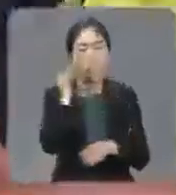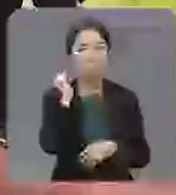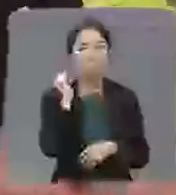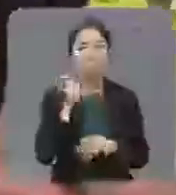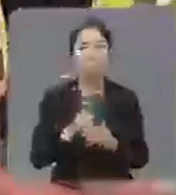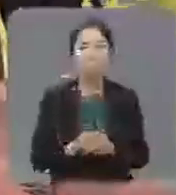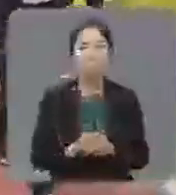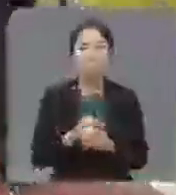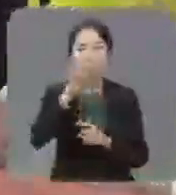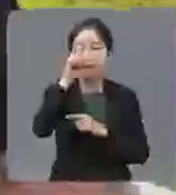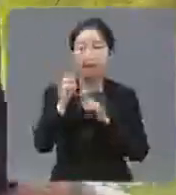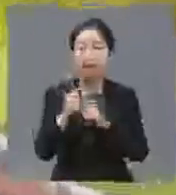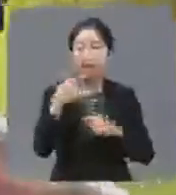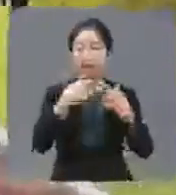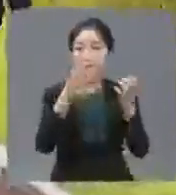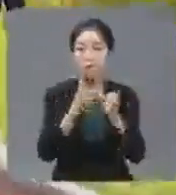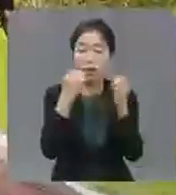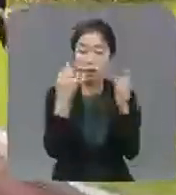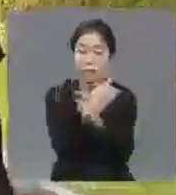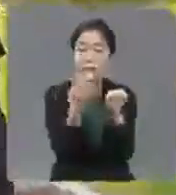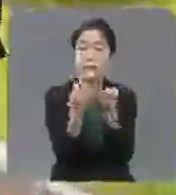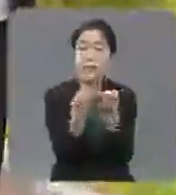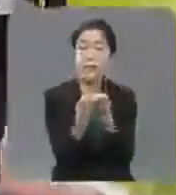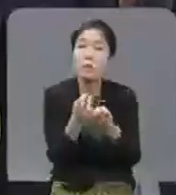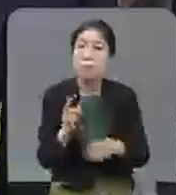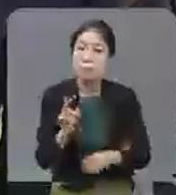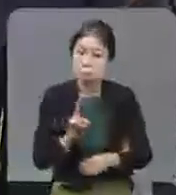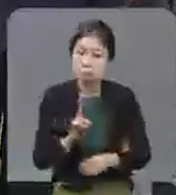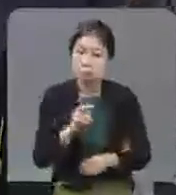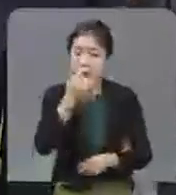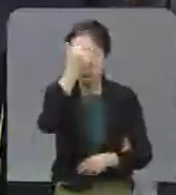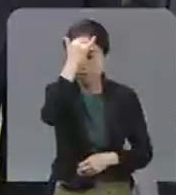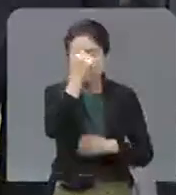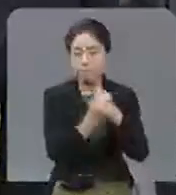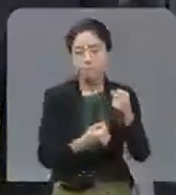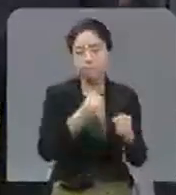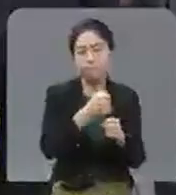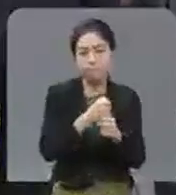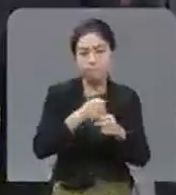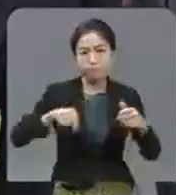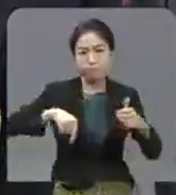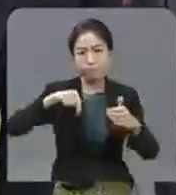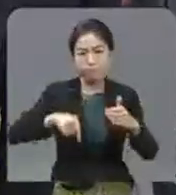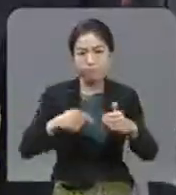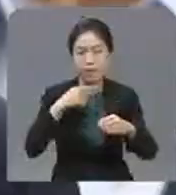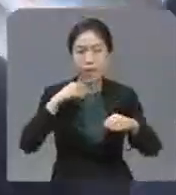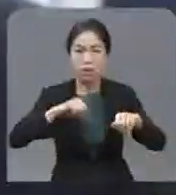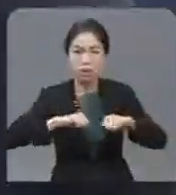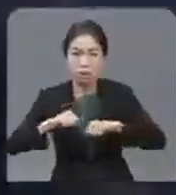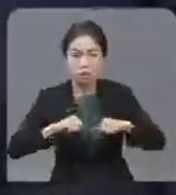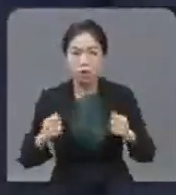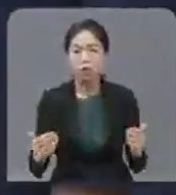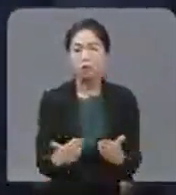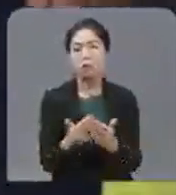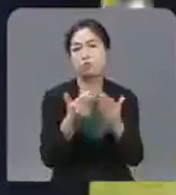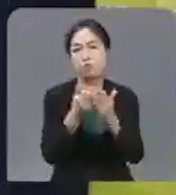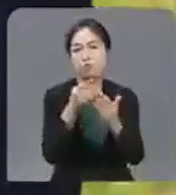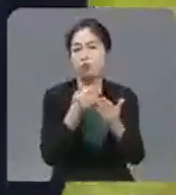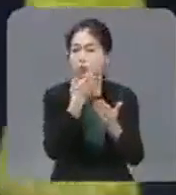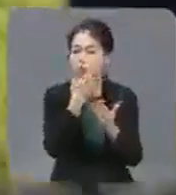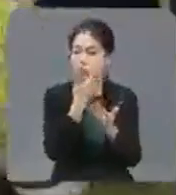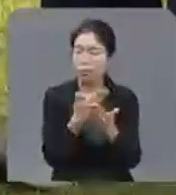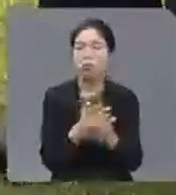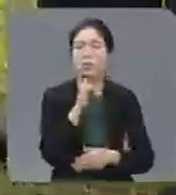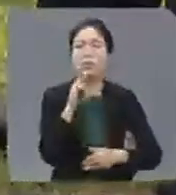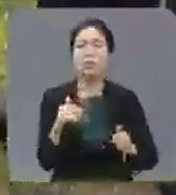이전 대표는 또 민주당 혁신 방향에 대해서는 도덕성 회복과 당내 민주주의 활성화가 핵심이 되어야